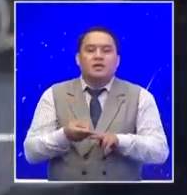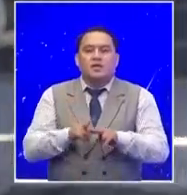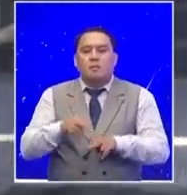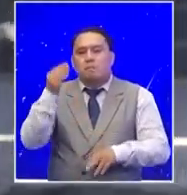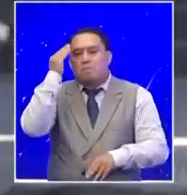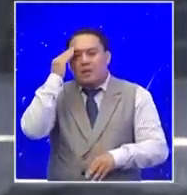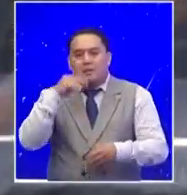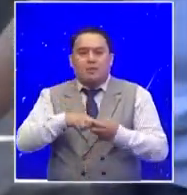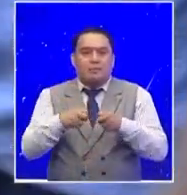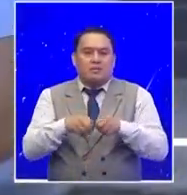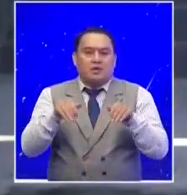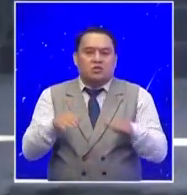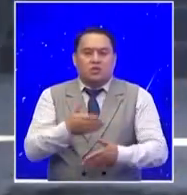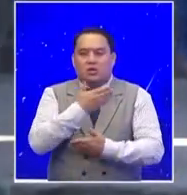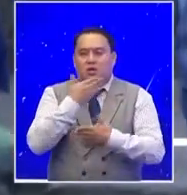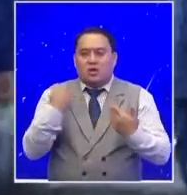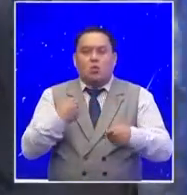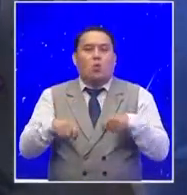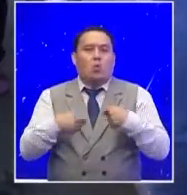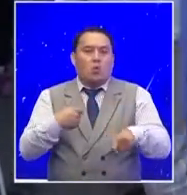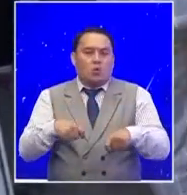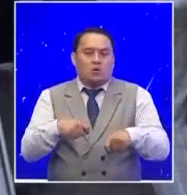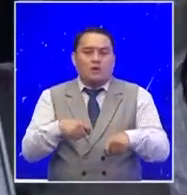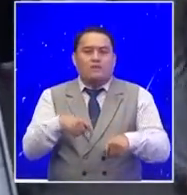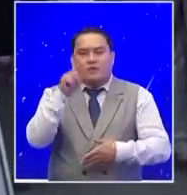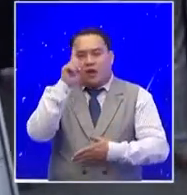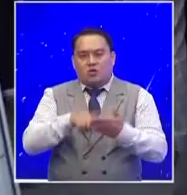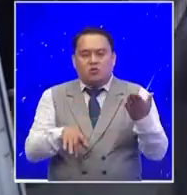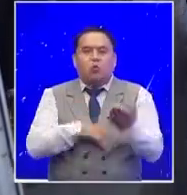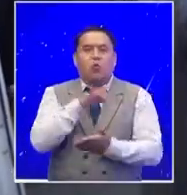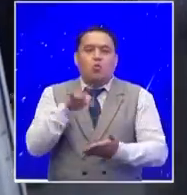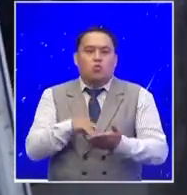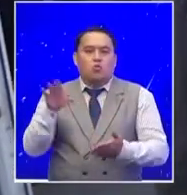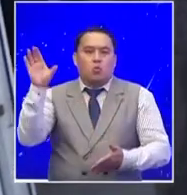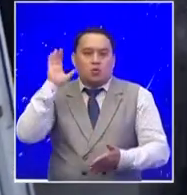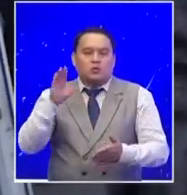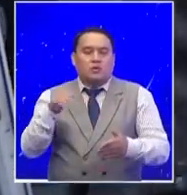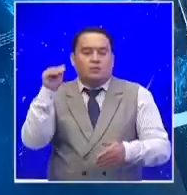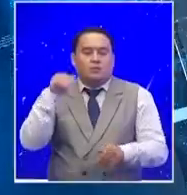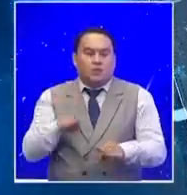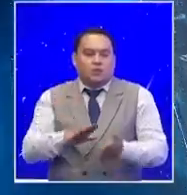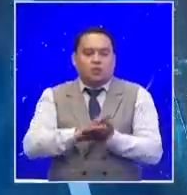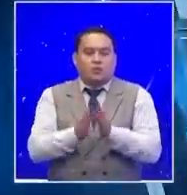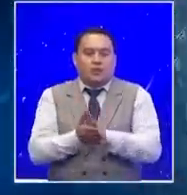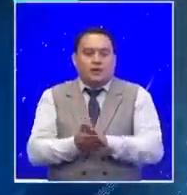решают основной проблемы, а потому уличные торговцы надеются, что власти города их услышат и примут их условия.